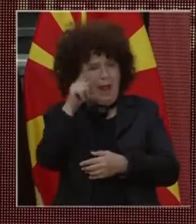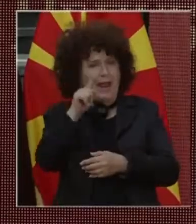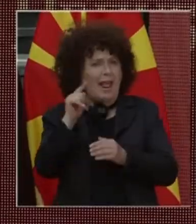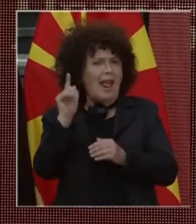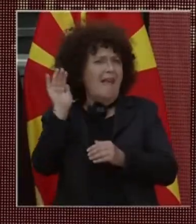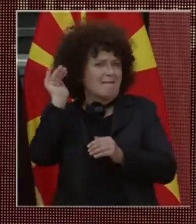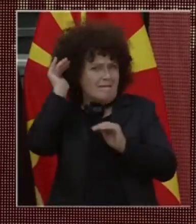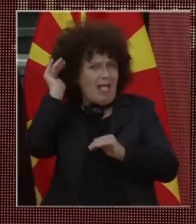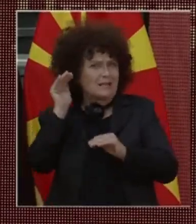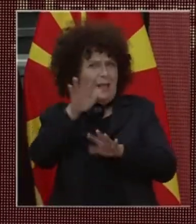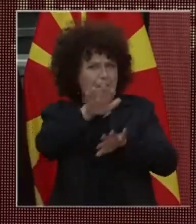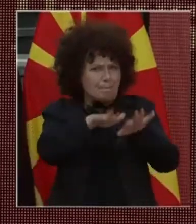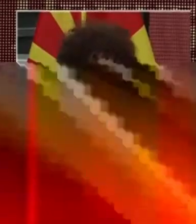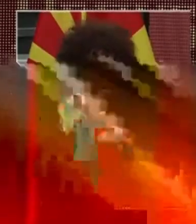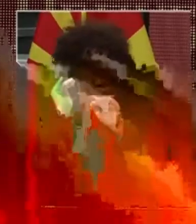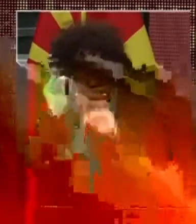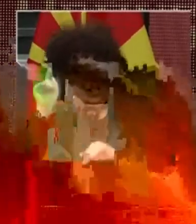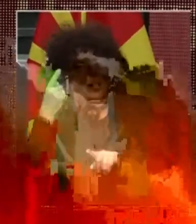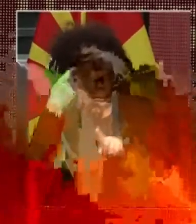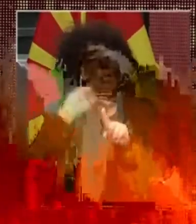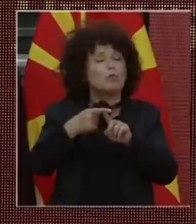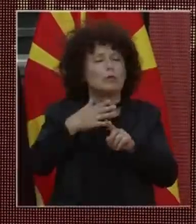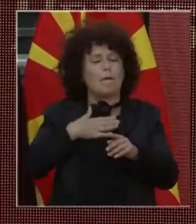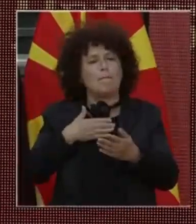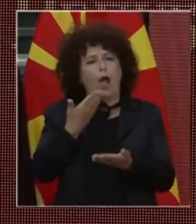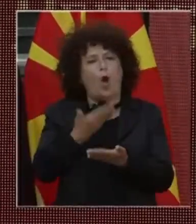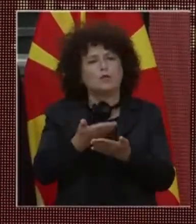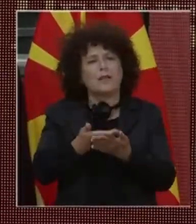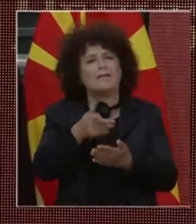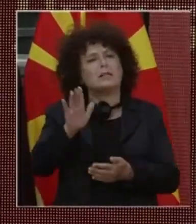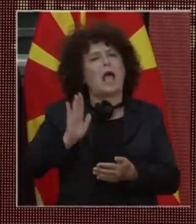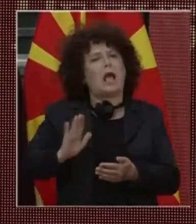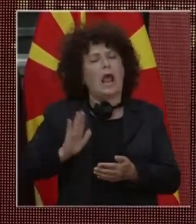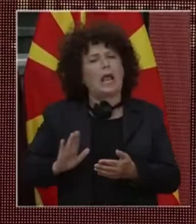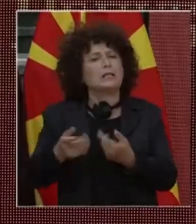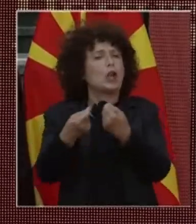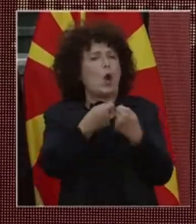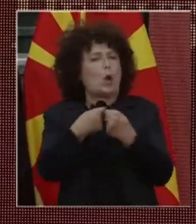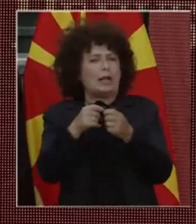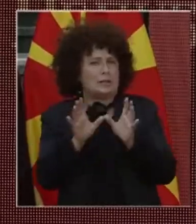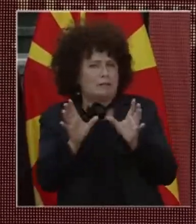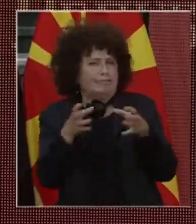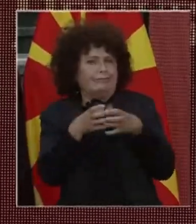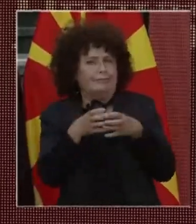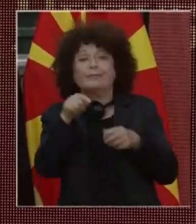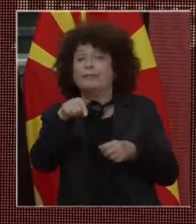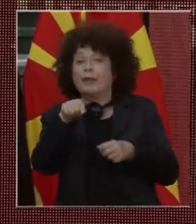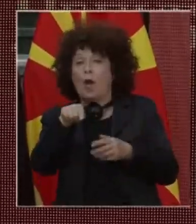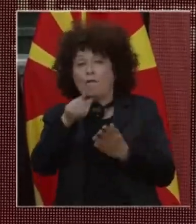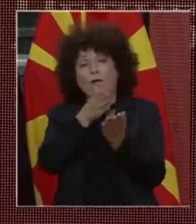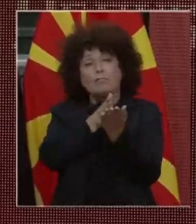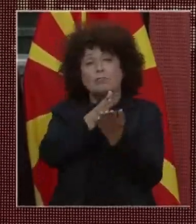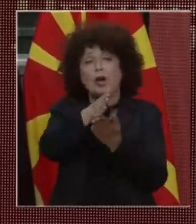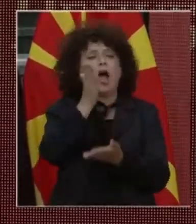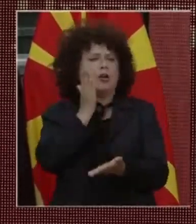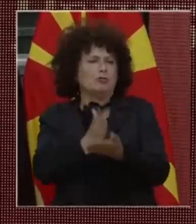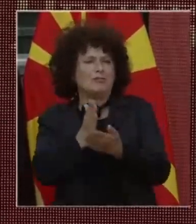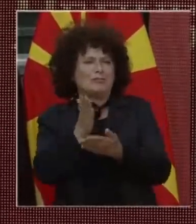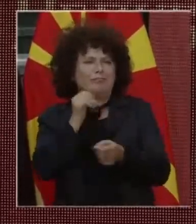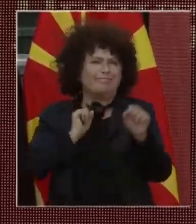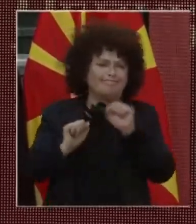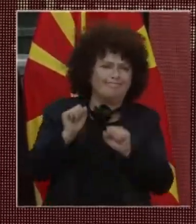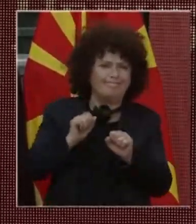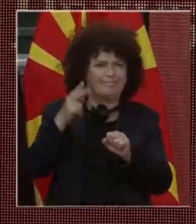власта, беа поставени и основите за развој на граѓанскиот сектор. Овој процес често беше оптоварен